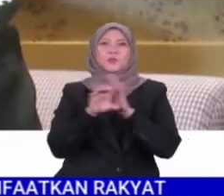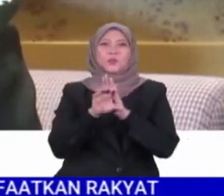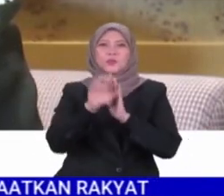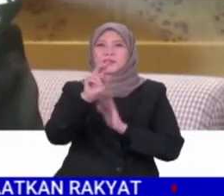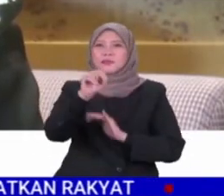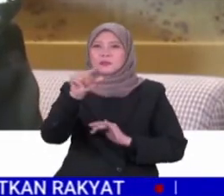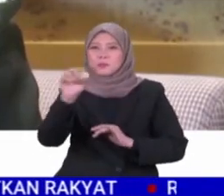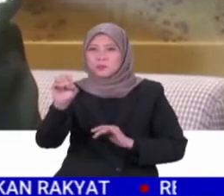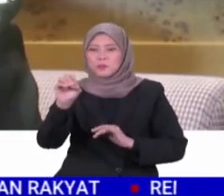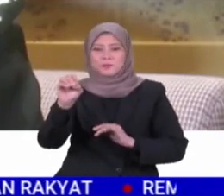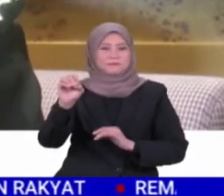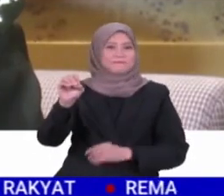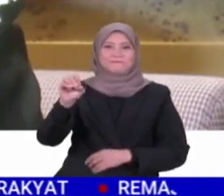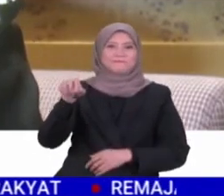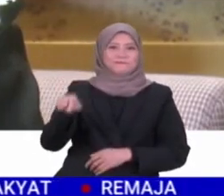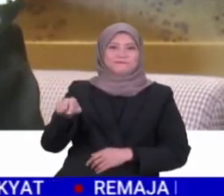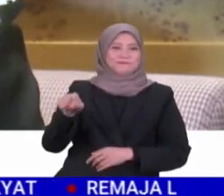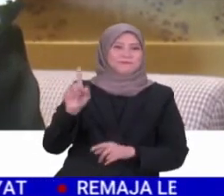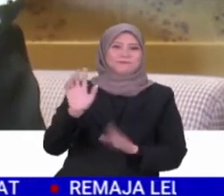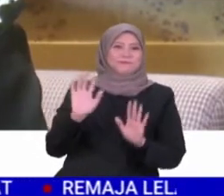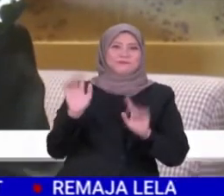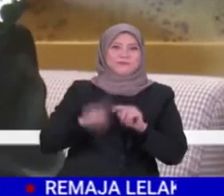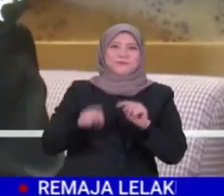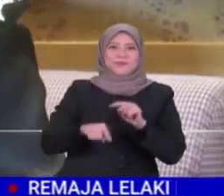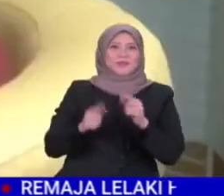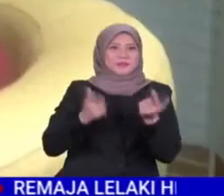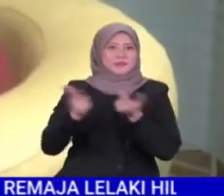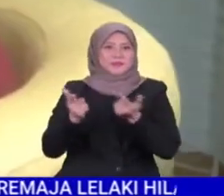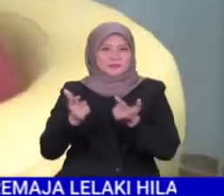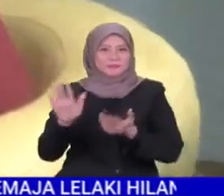bukan kerajaan tidak akan dilayan sama sekali.